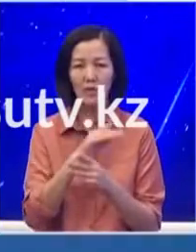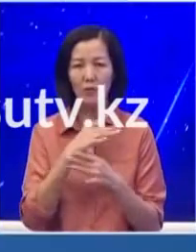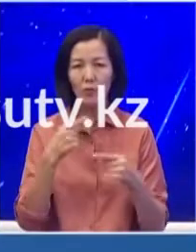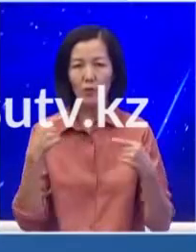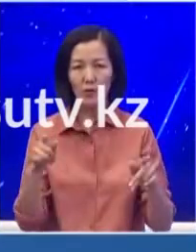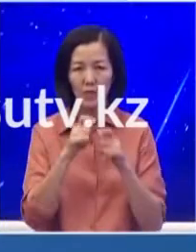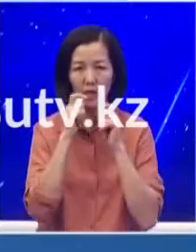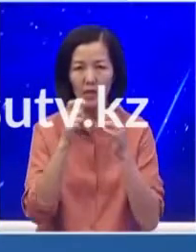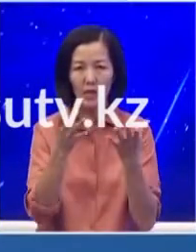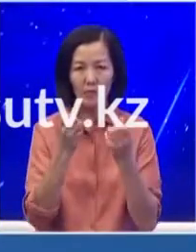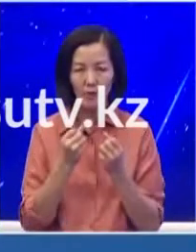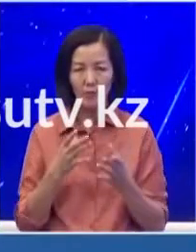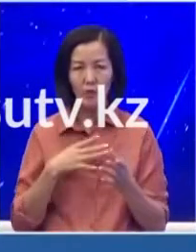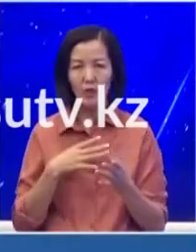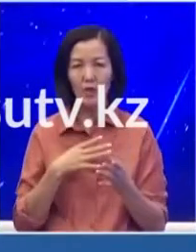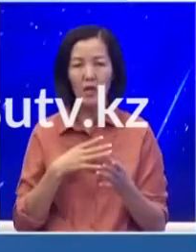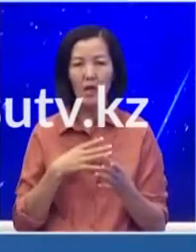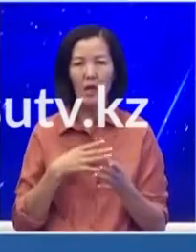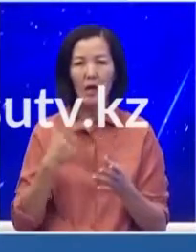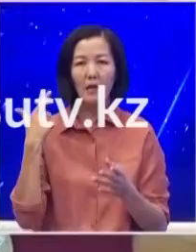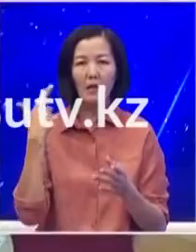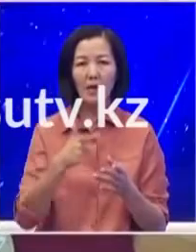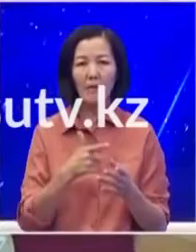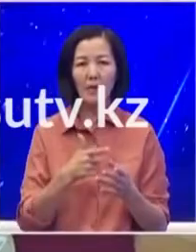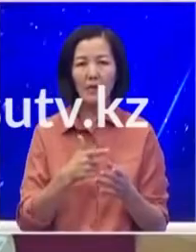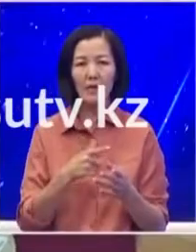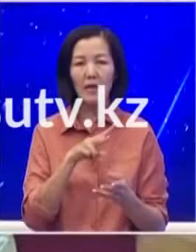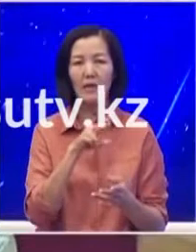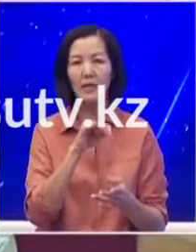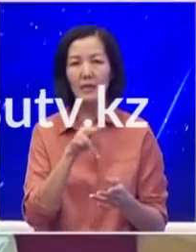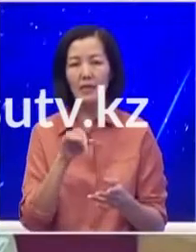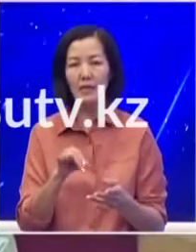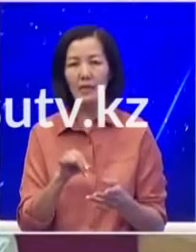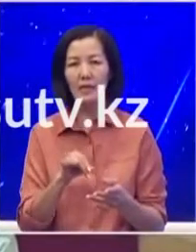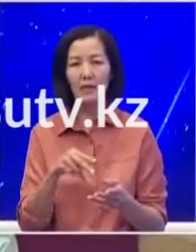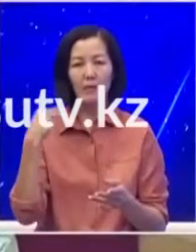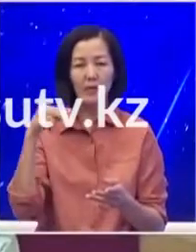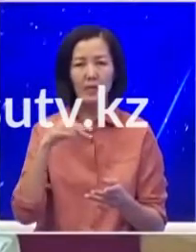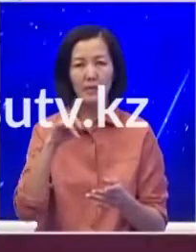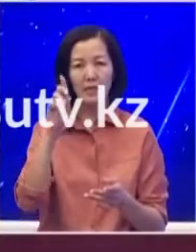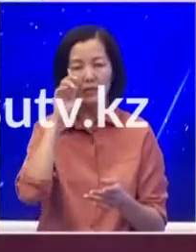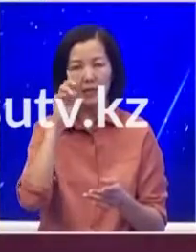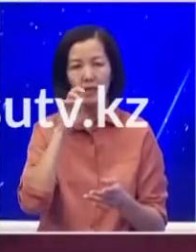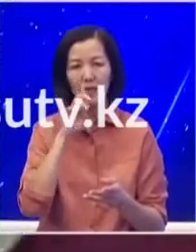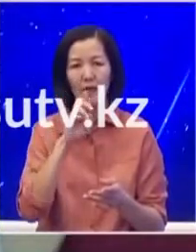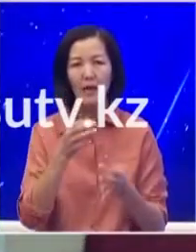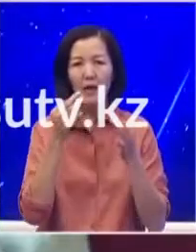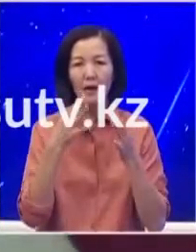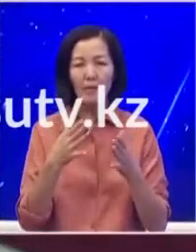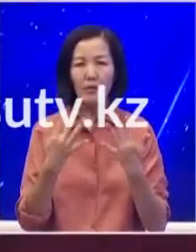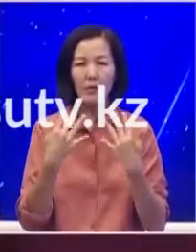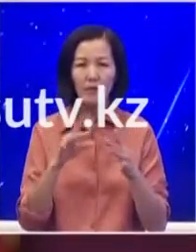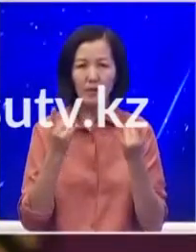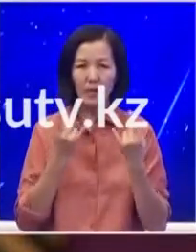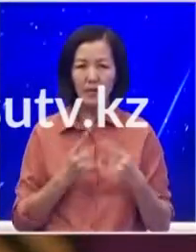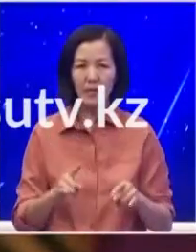других наград, в том числе почетные грамоты от лидера нации и президента страны. Родившись в обычной семье фермеров, она добилась признания